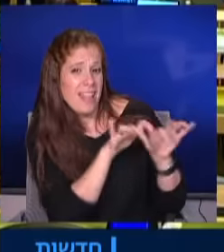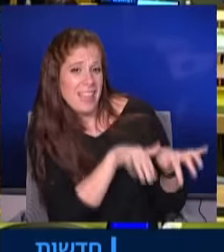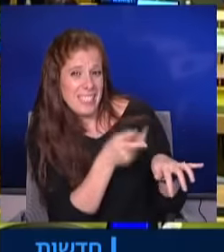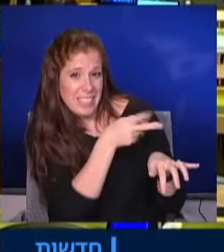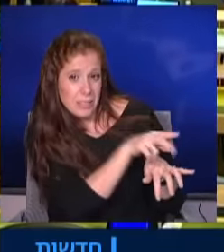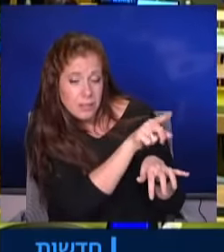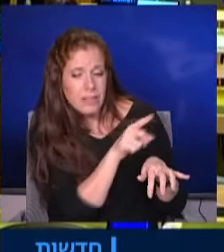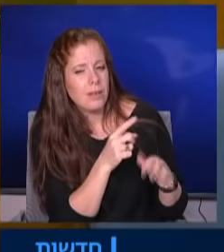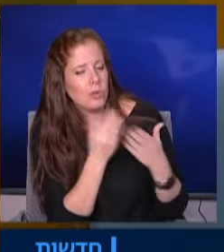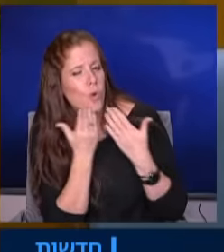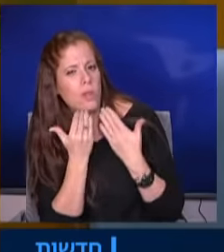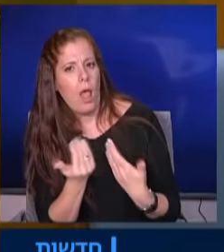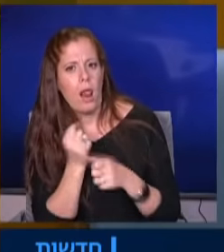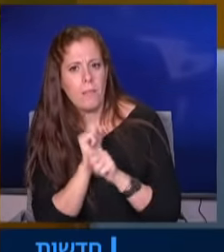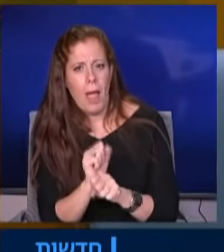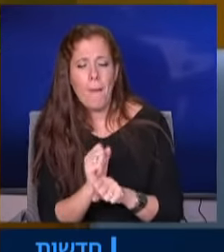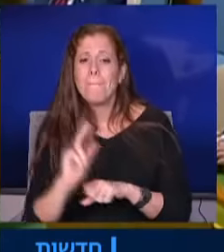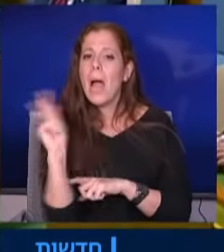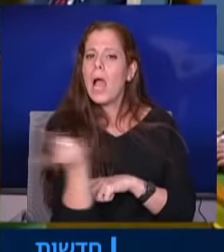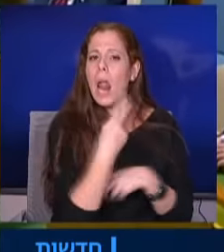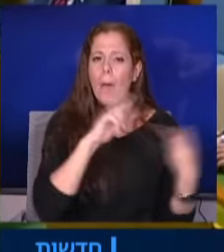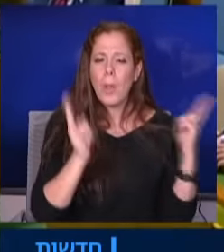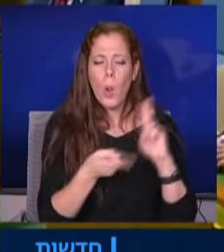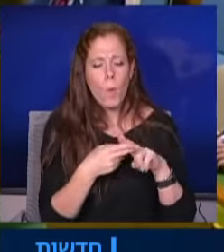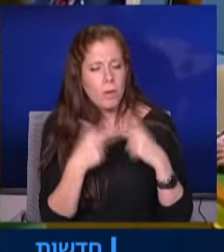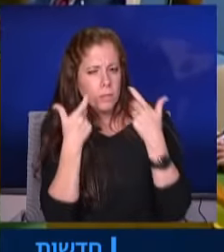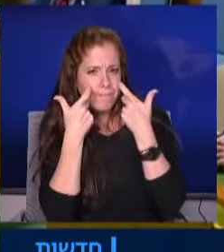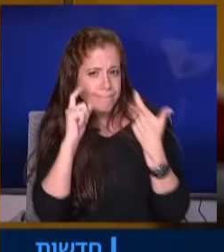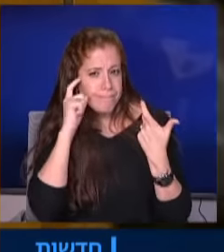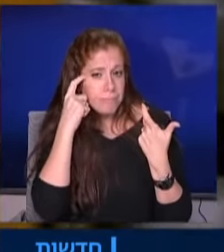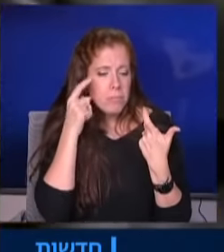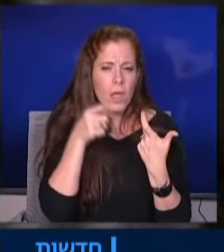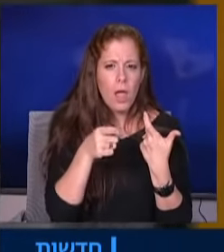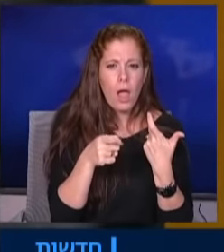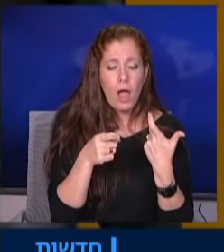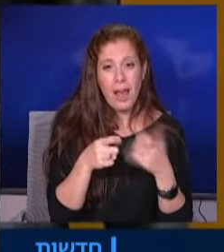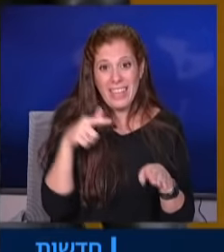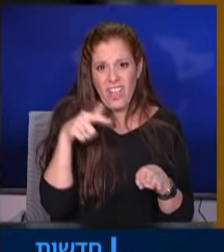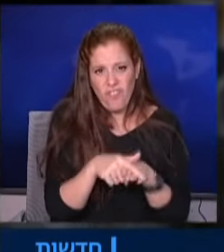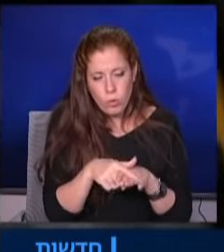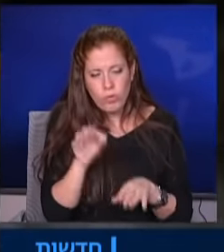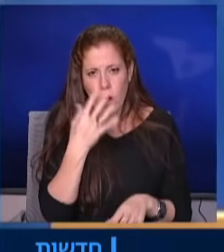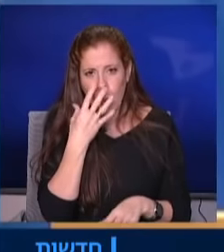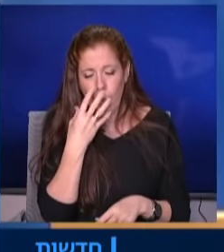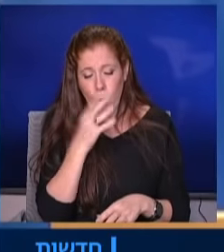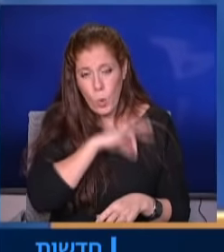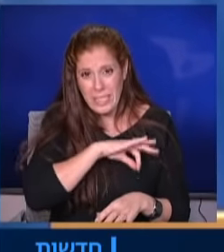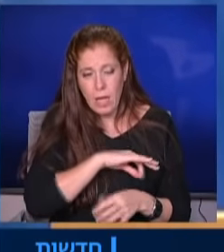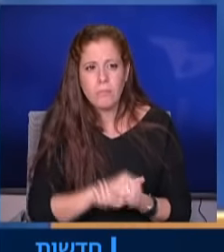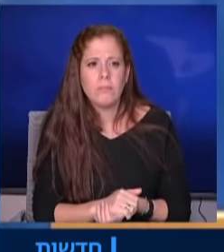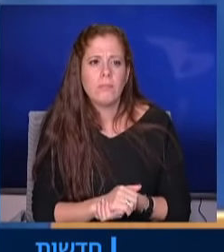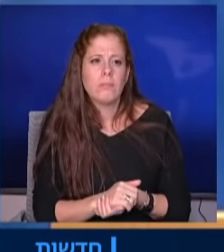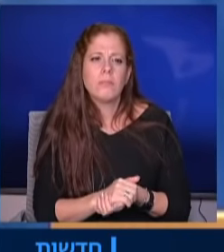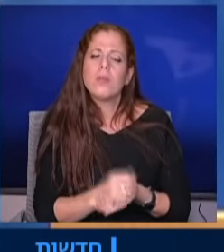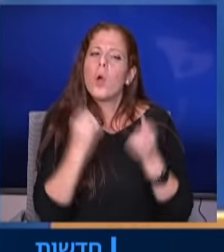התמיכה. בקהילה הבינלאומית פוקחים עין בדאגה לנוכח ההתערבות הצפויה, יש לומר, של רוסיה. Security forces, whether they